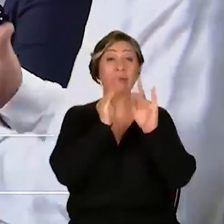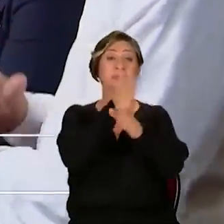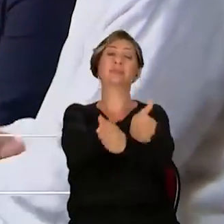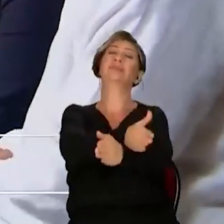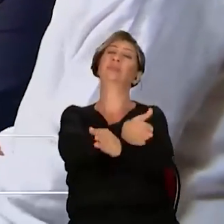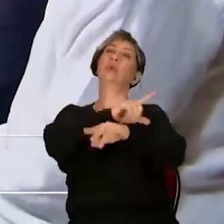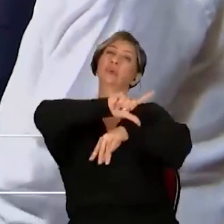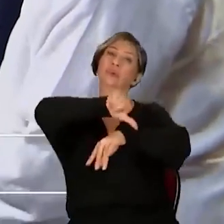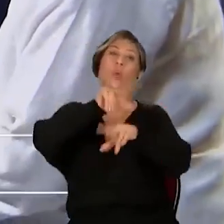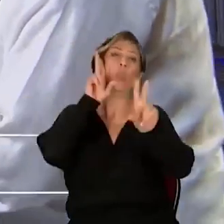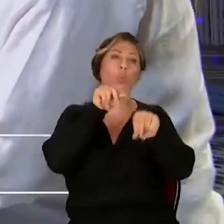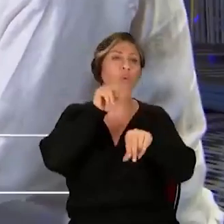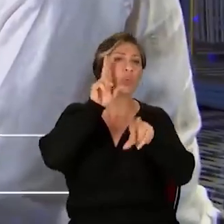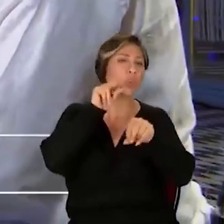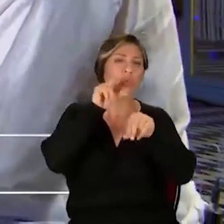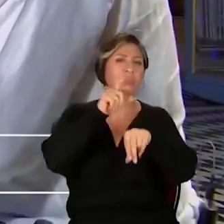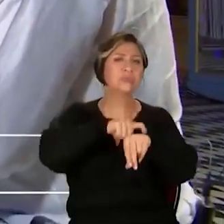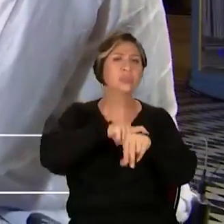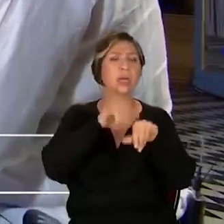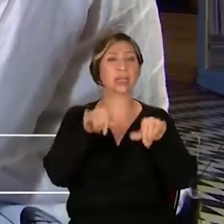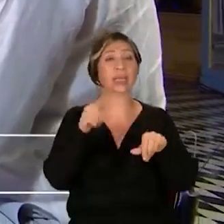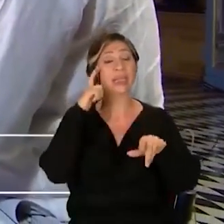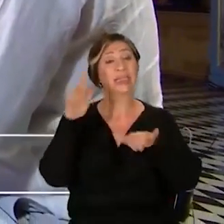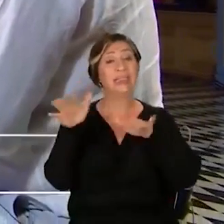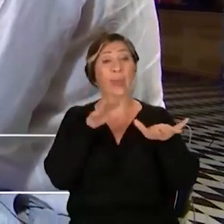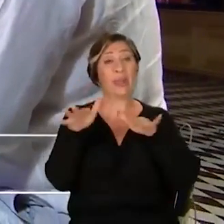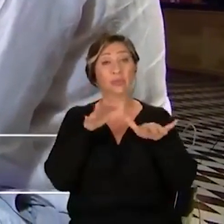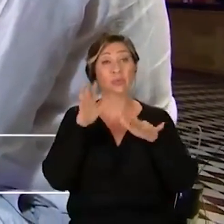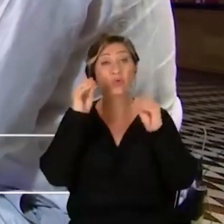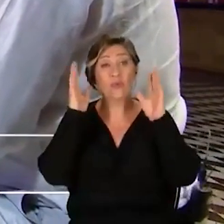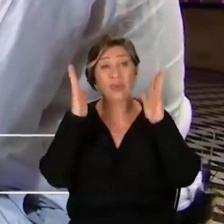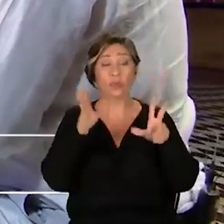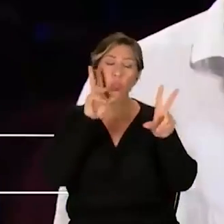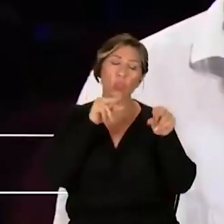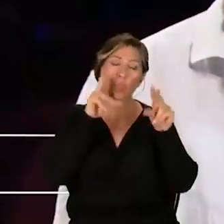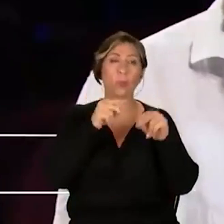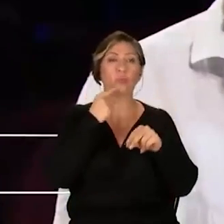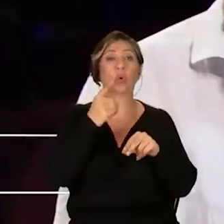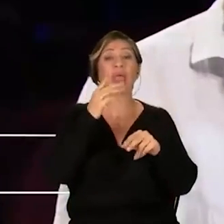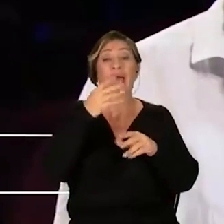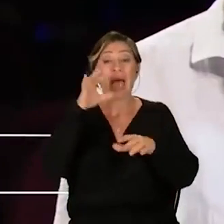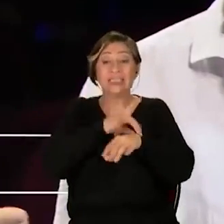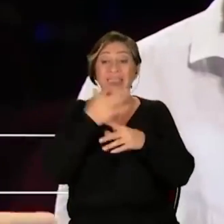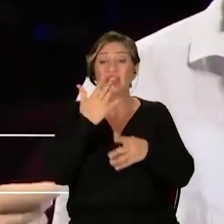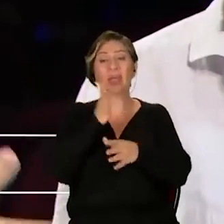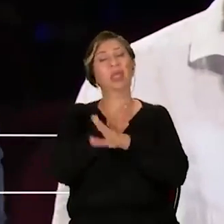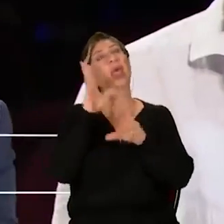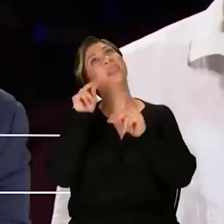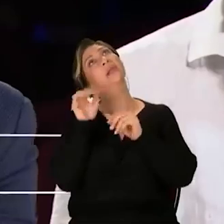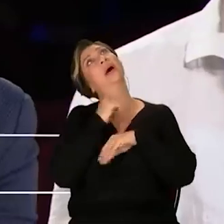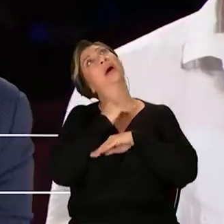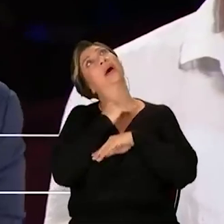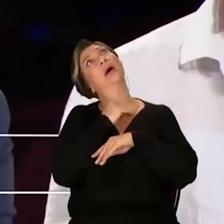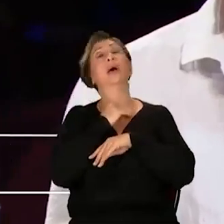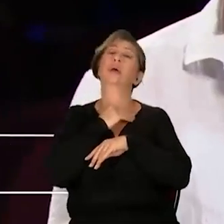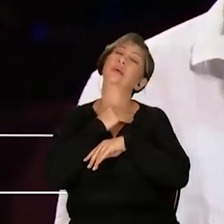Yatakta kalma süresi uzuyor, uyku süresi değişmiyor. Şöyle söyleyelim, depresyonun belirgin bulgusudur aşırı uyuyorum. Çünkü hasta onu öyle ifade edecek tabii ki. Şimdi burada